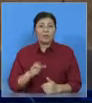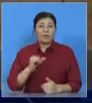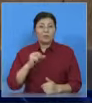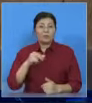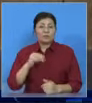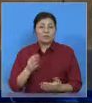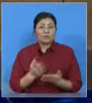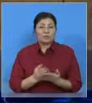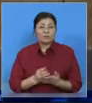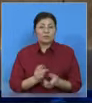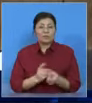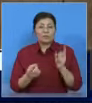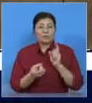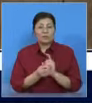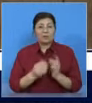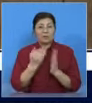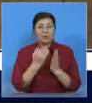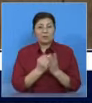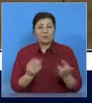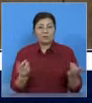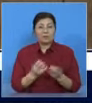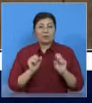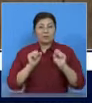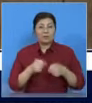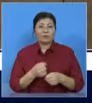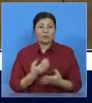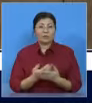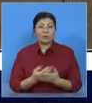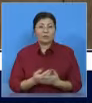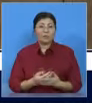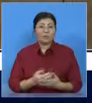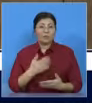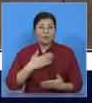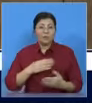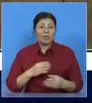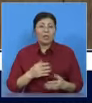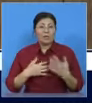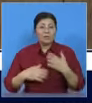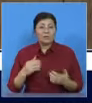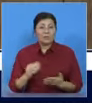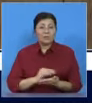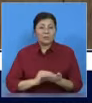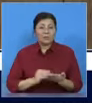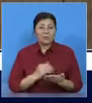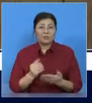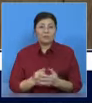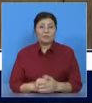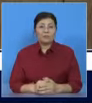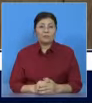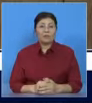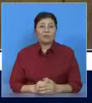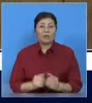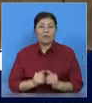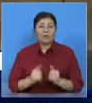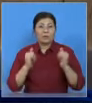перейти от финансовых сроков к проектным. Это позволит исключить поспешное подписание фиктивных актов работ в конце календарного года,